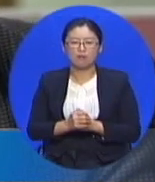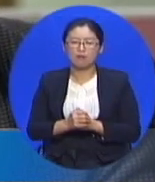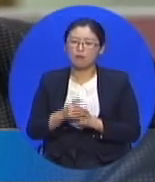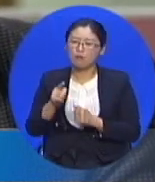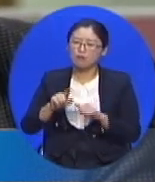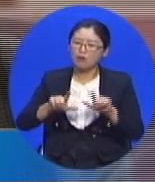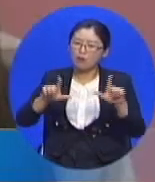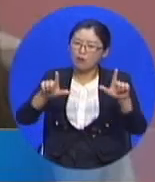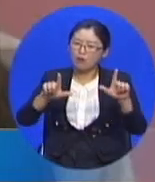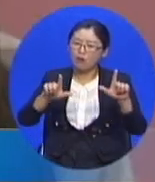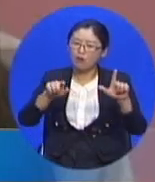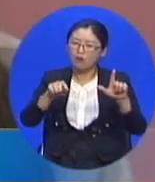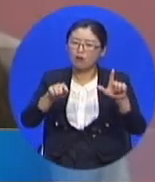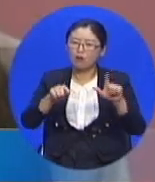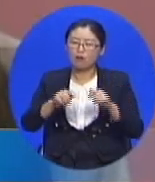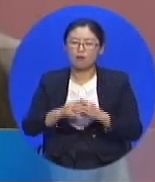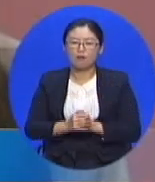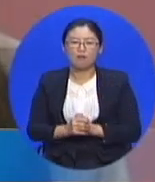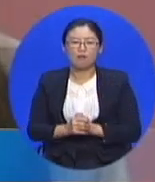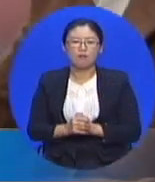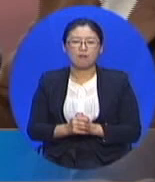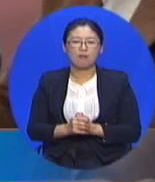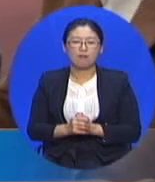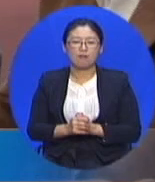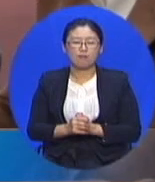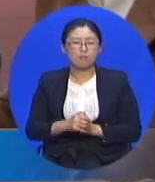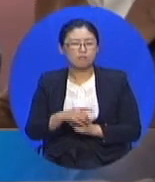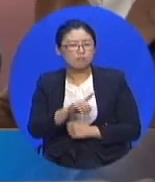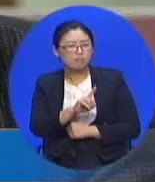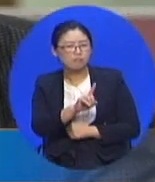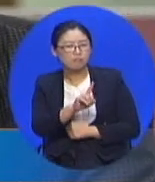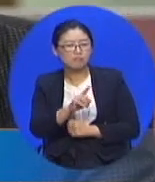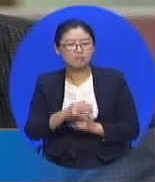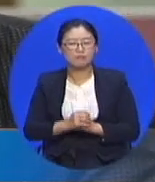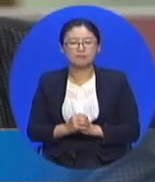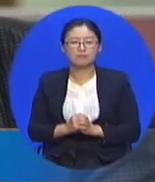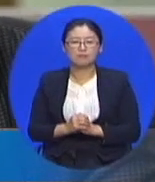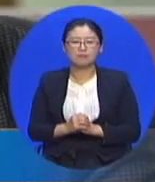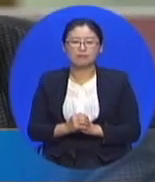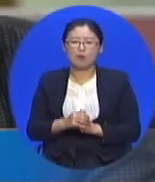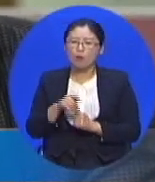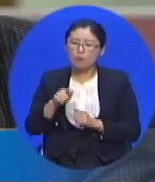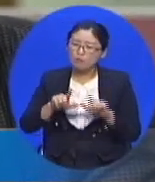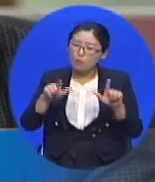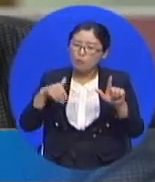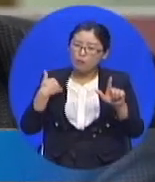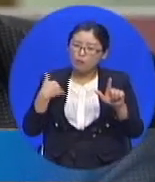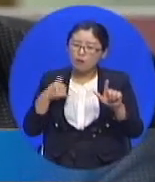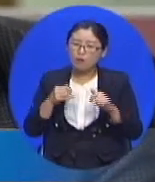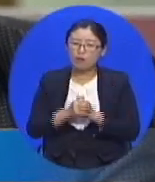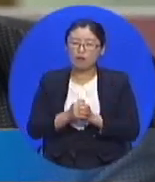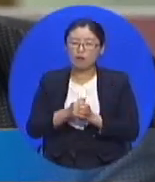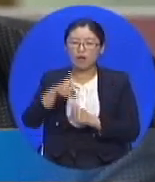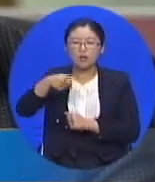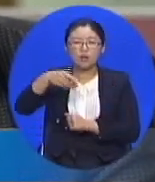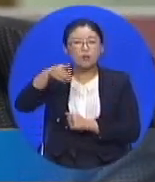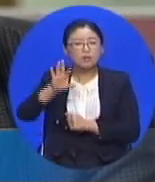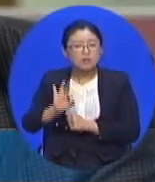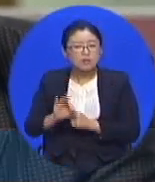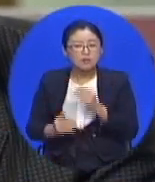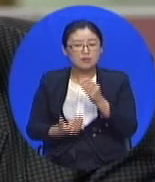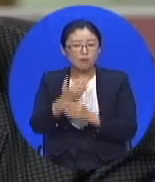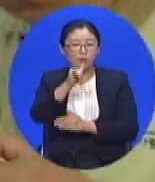그날 아이가? 예? 뭔 날인데요? 이날 모리나? 거창 사건이 있었던 날